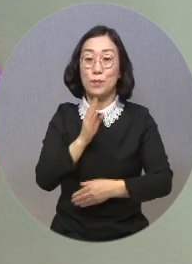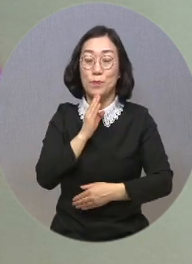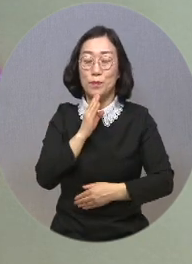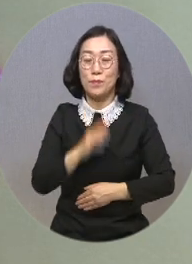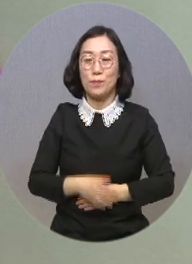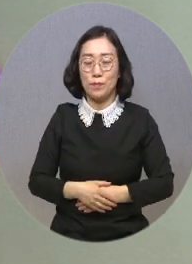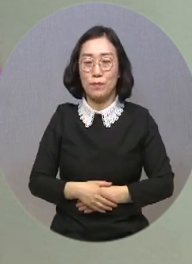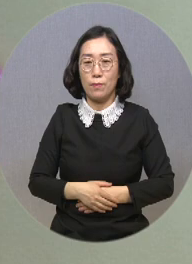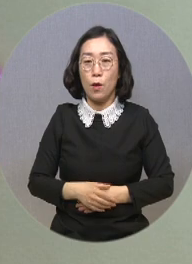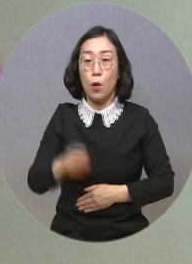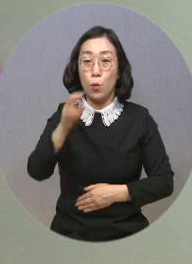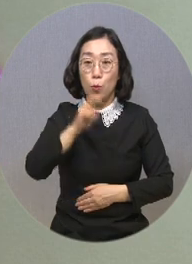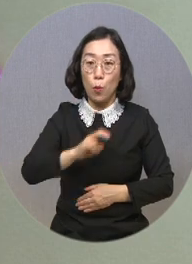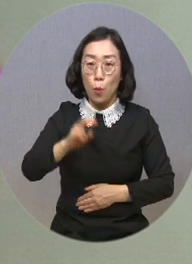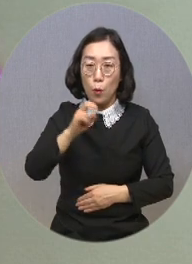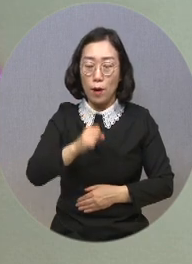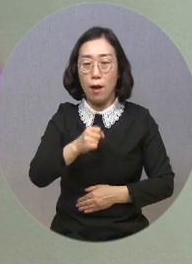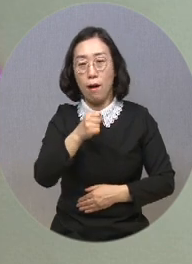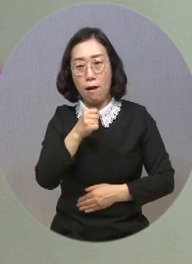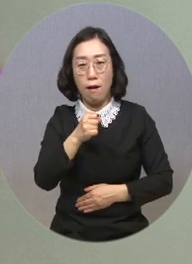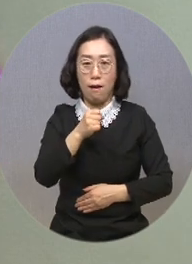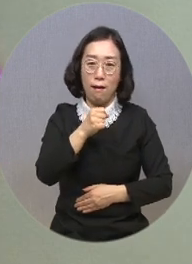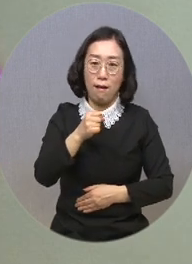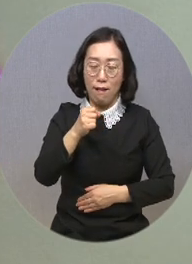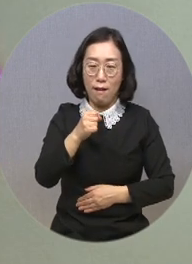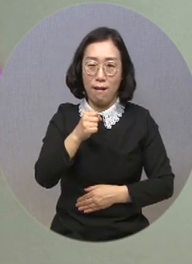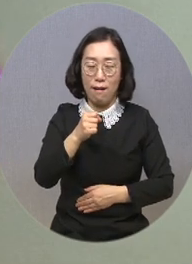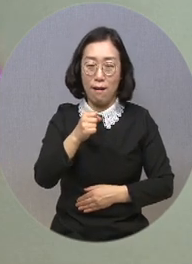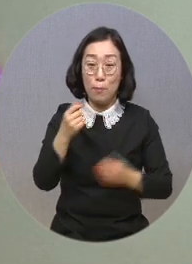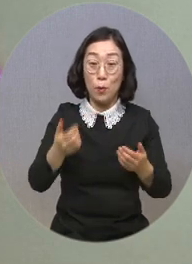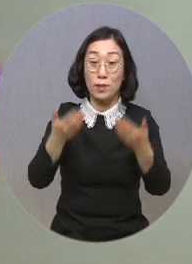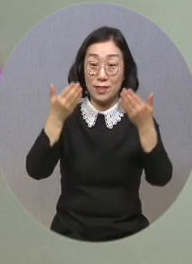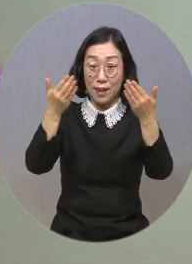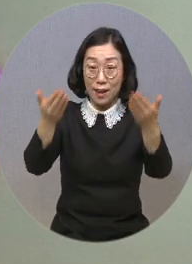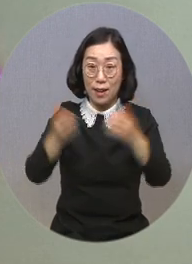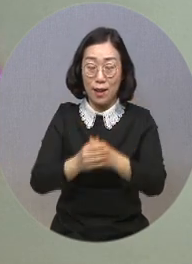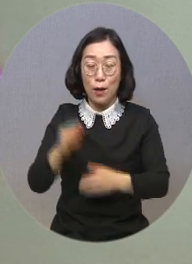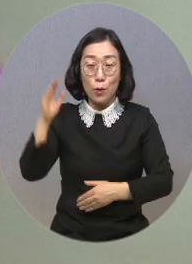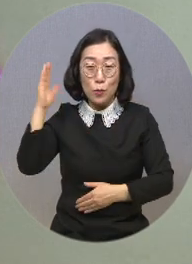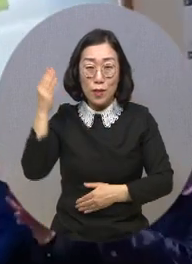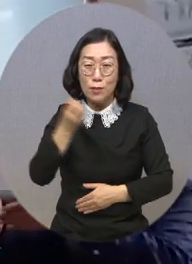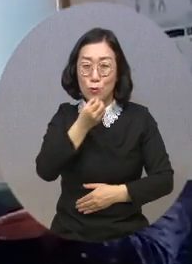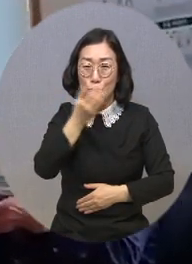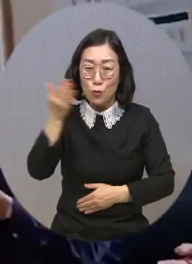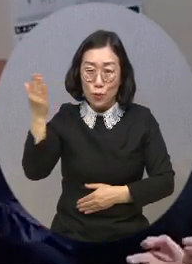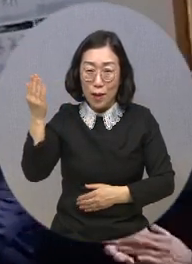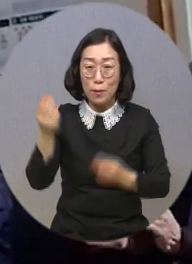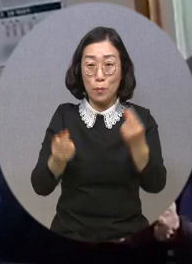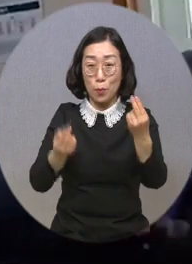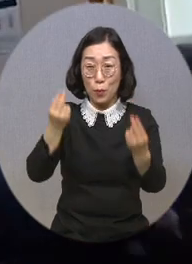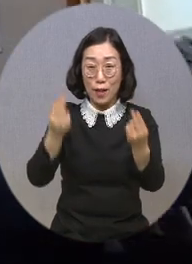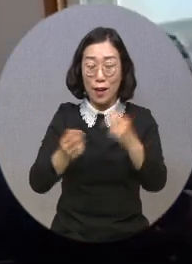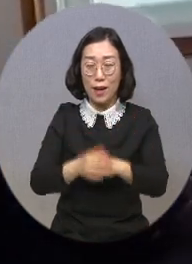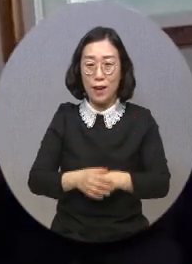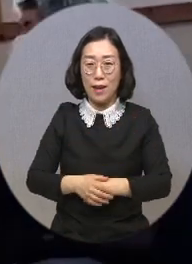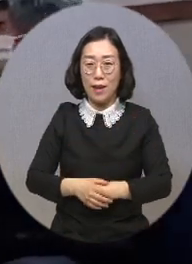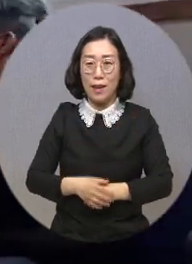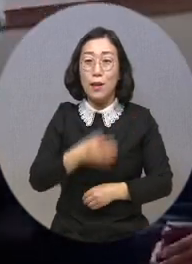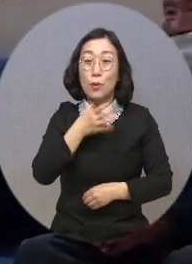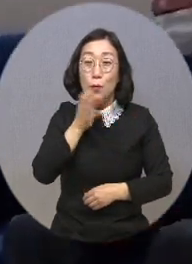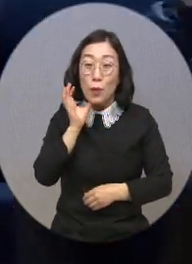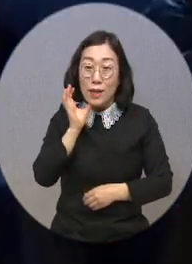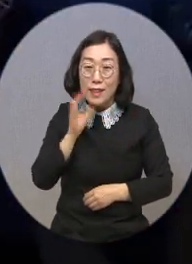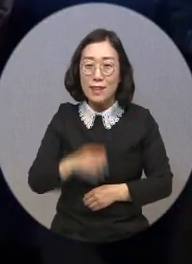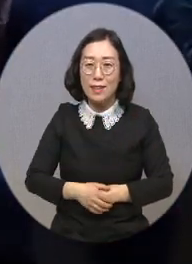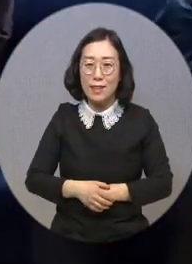네. 노래를 해드리는데 요즘 최근 유행하는 뚜루트를 부르는 것보다 어르신들이 그